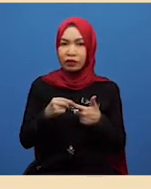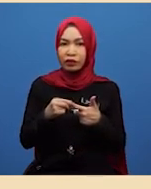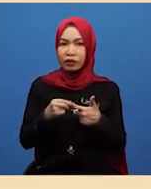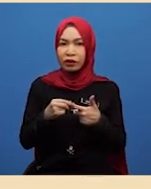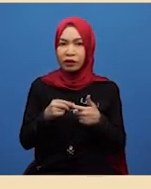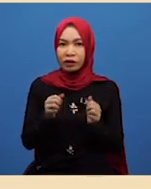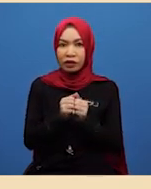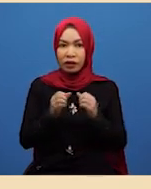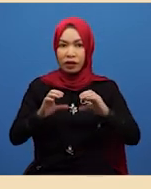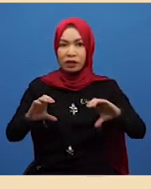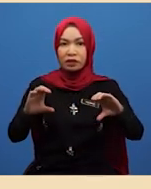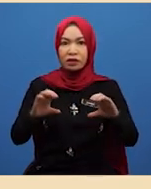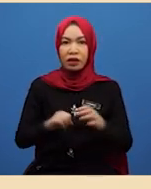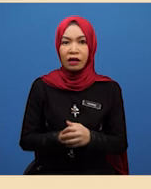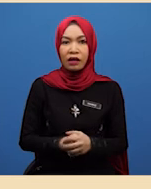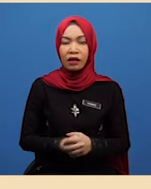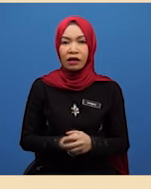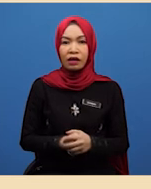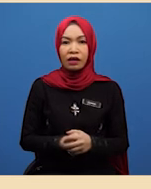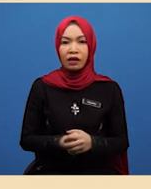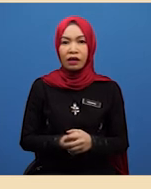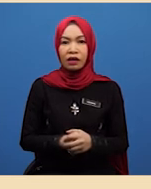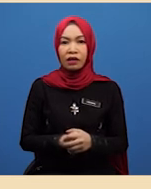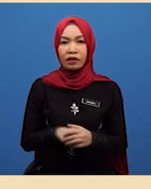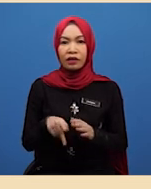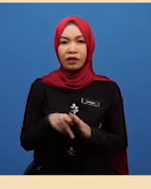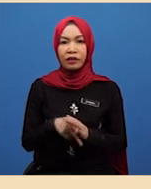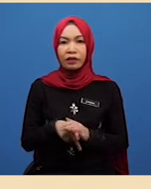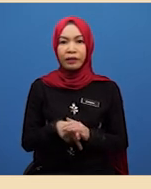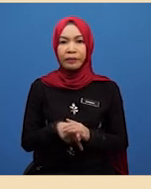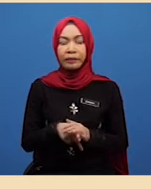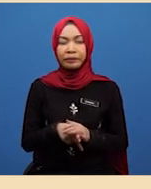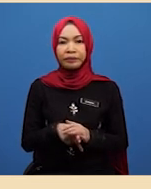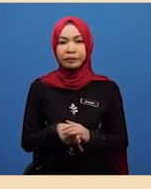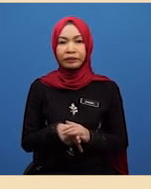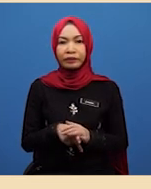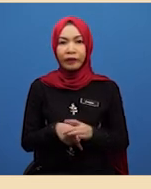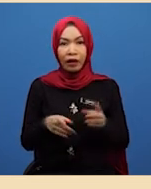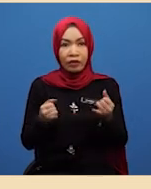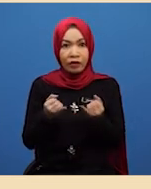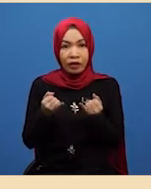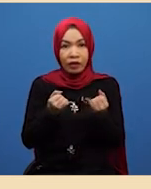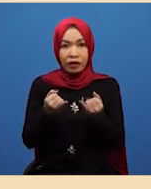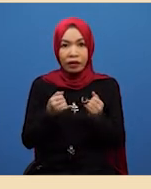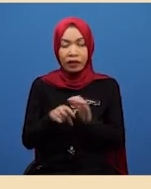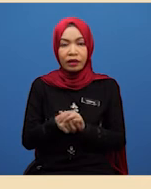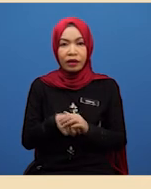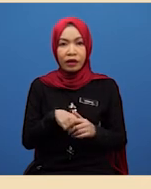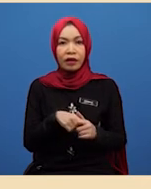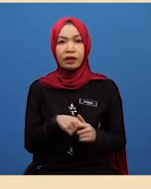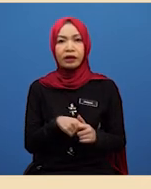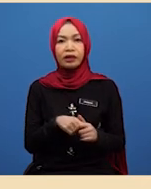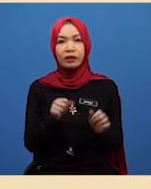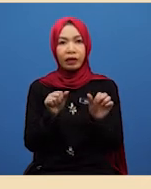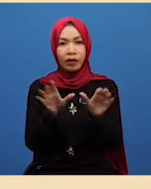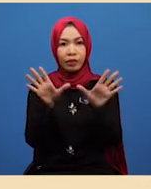tidak langsung kepada pemerintah Brunei. Sultan Omar Ali Saifuddin, apabila James